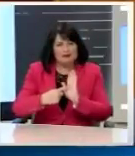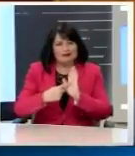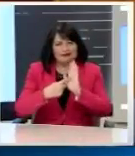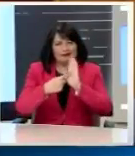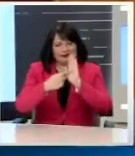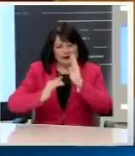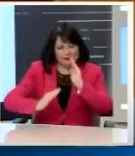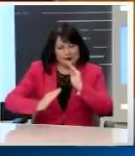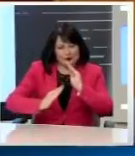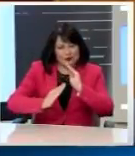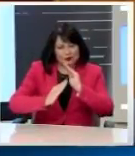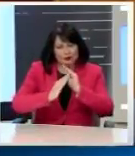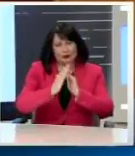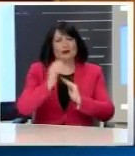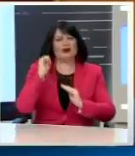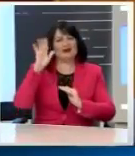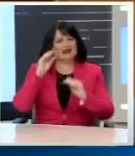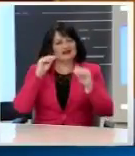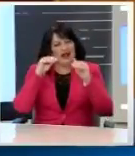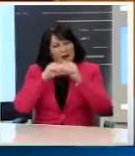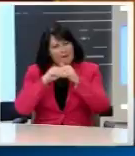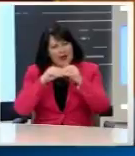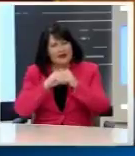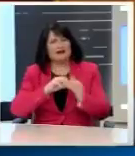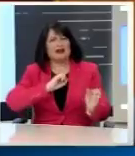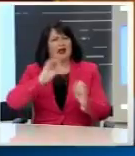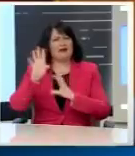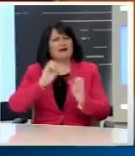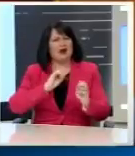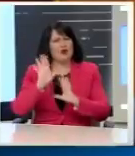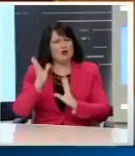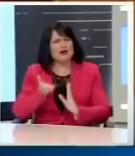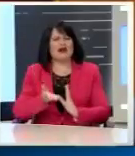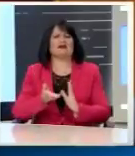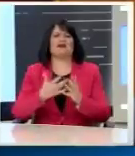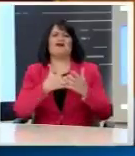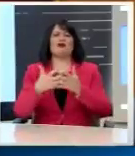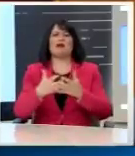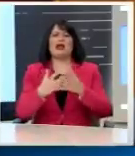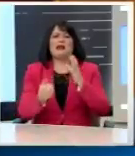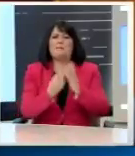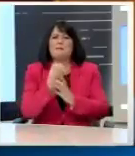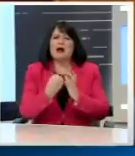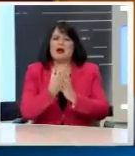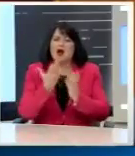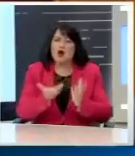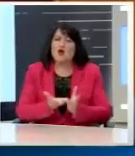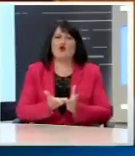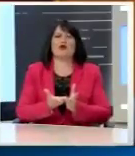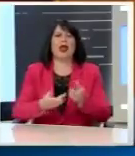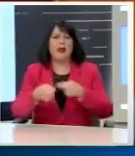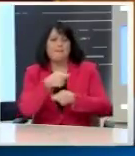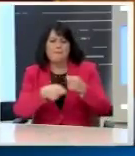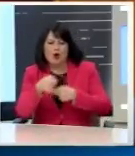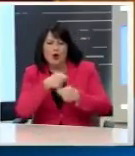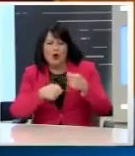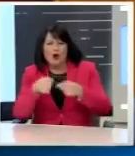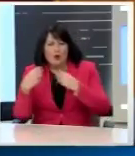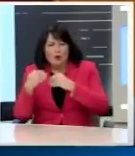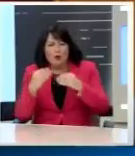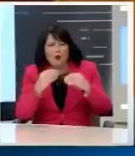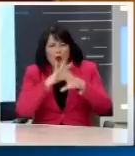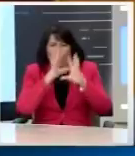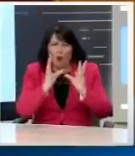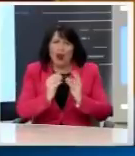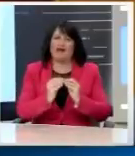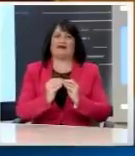Οι άμεσες ξένες επενδύσεις, οι εξαγωγές, η βιομηχανική παραγωγή, το λιανικό εμπόριο